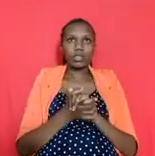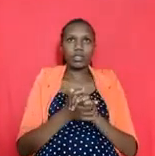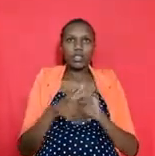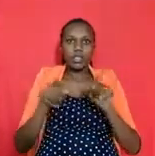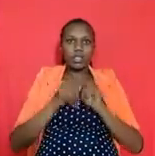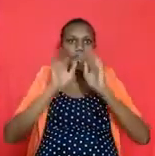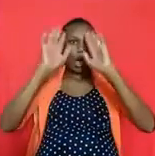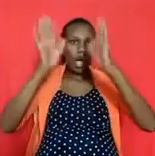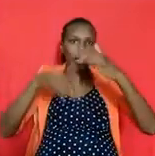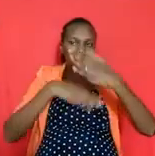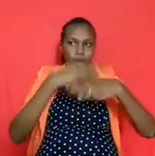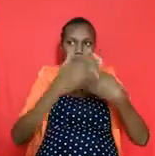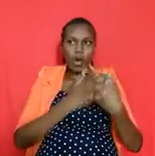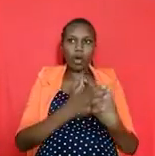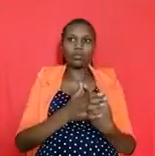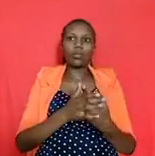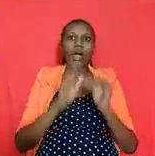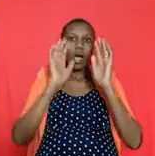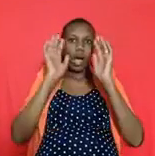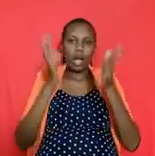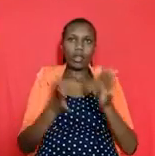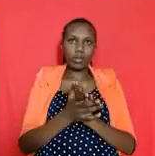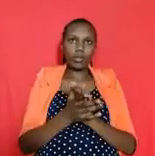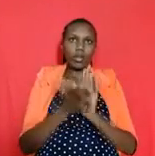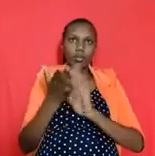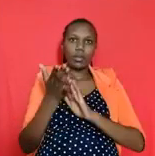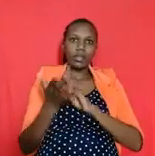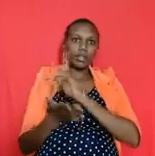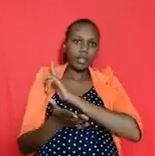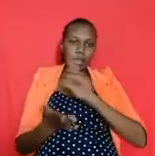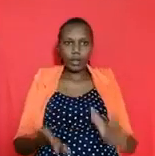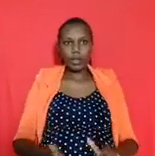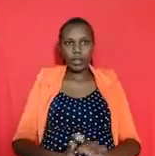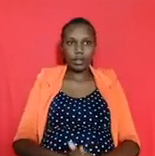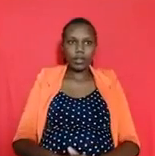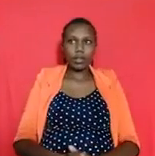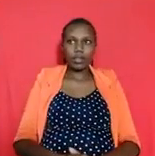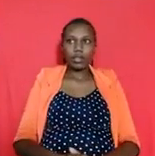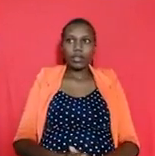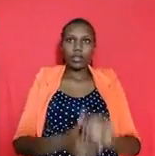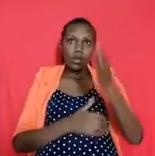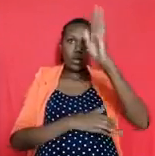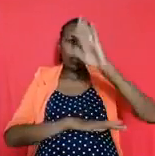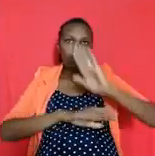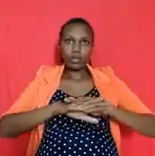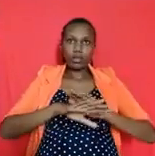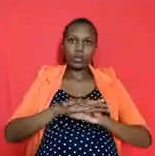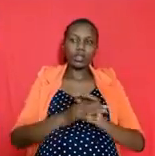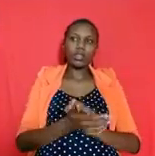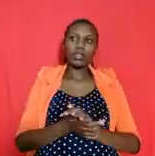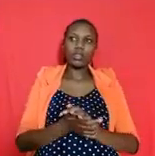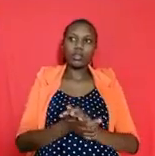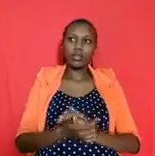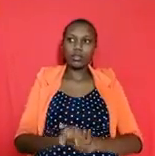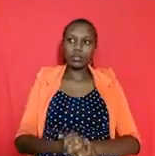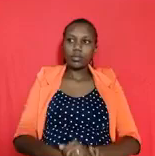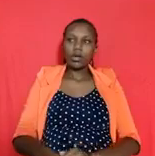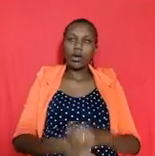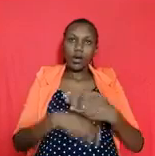Enda mugaithi ya kanitha murega mwathani akumio Jesu ni mwega ingo